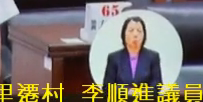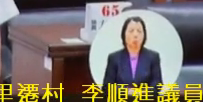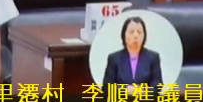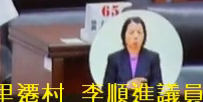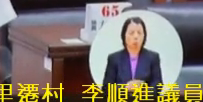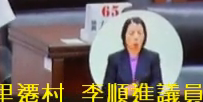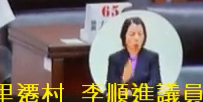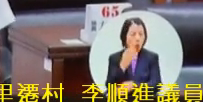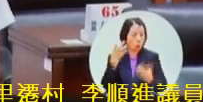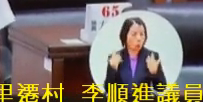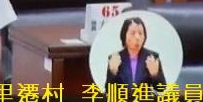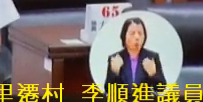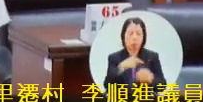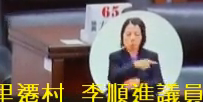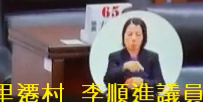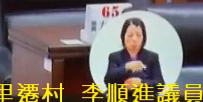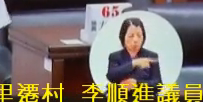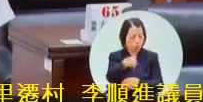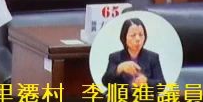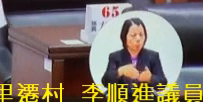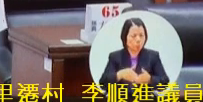哈，石化专区的这个核定。